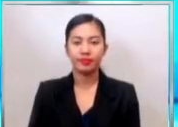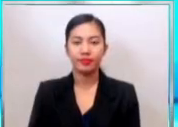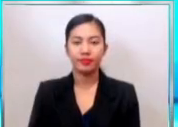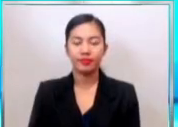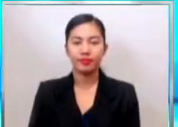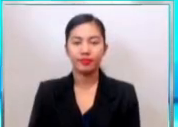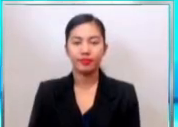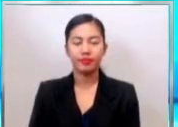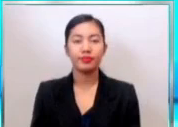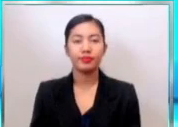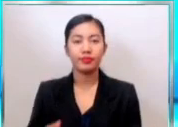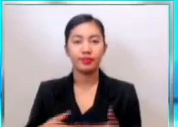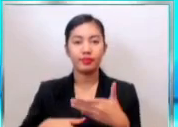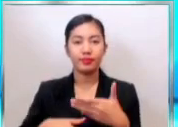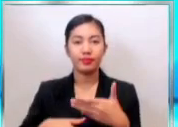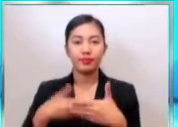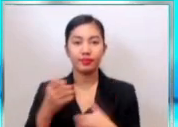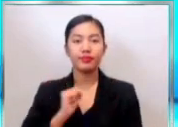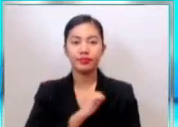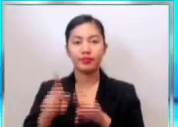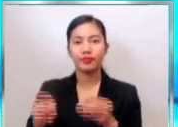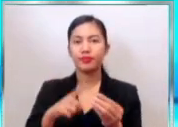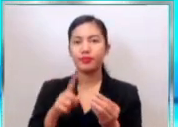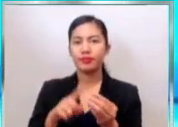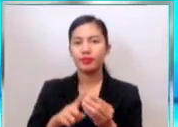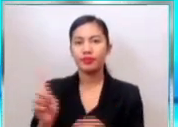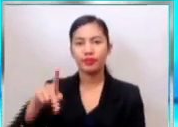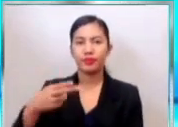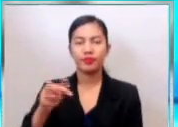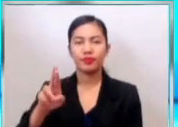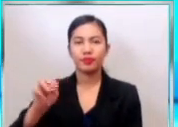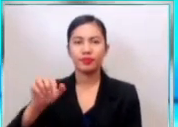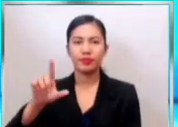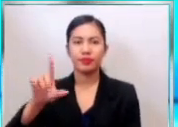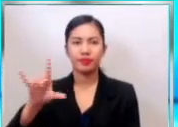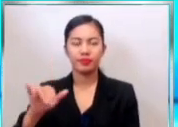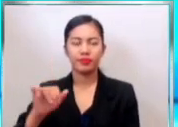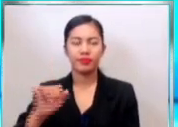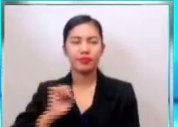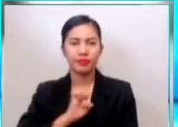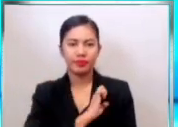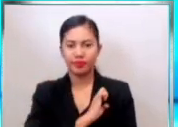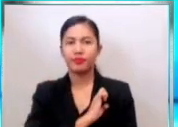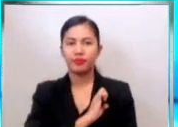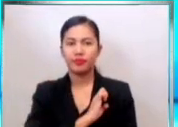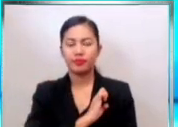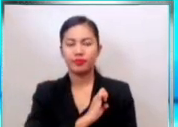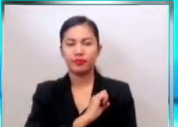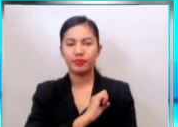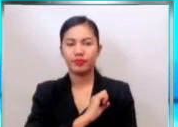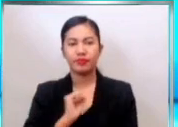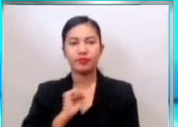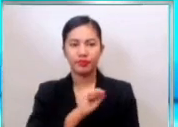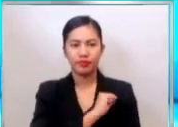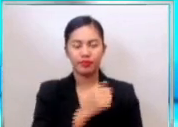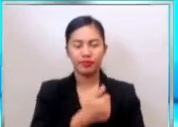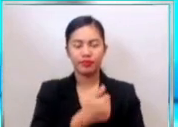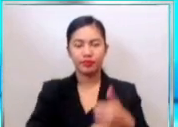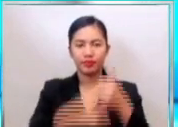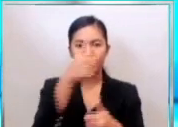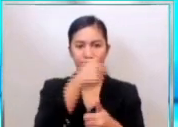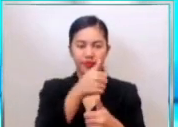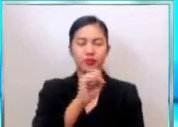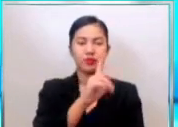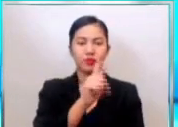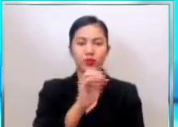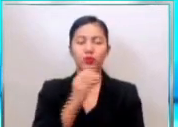Senado kaugnay sa naging pahayag ng Family Executive na si Mohit Dargani. Ayon kay Senate President Tito Soto, kung nakipag-cooperate sila sa Senado